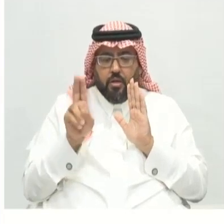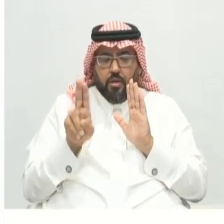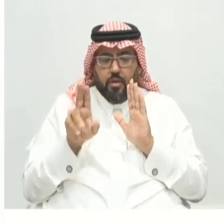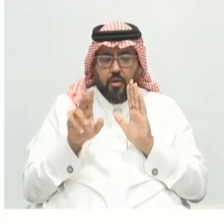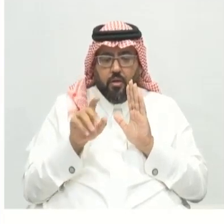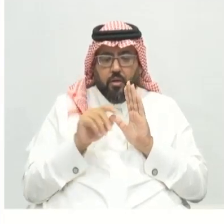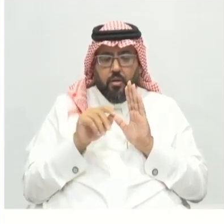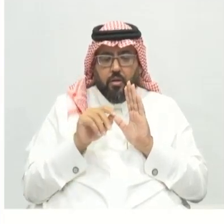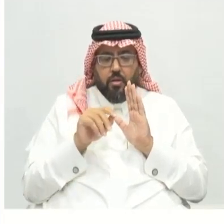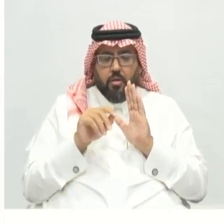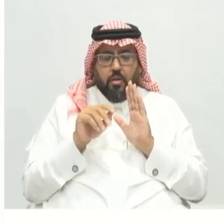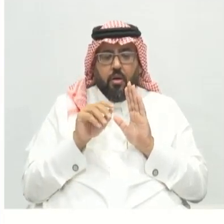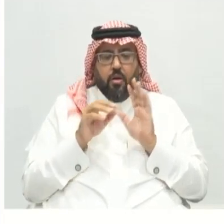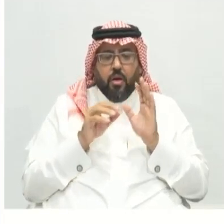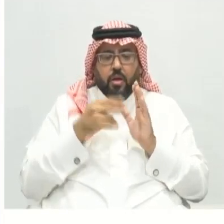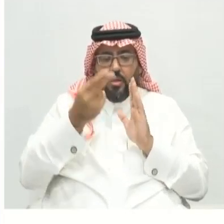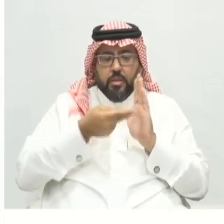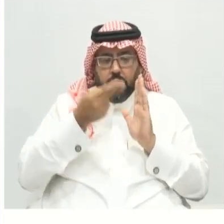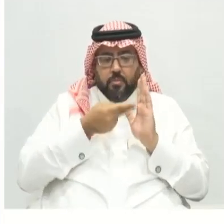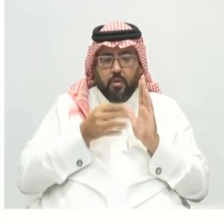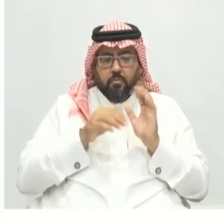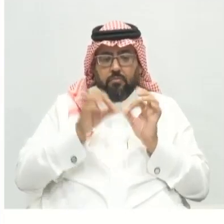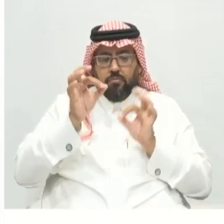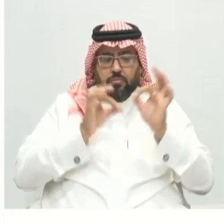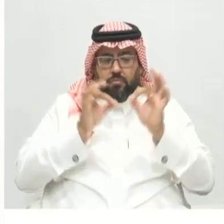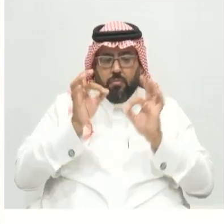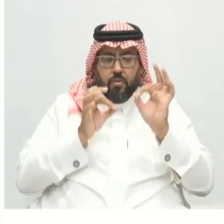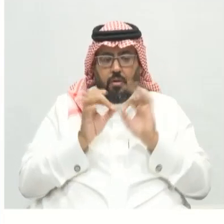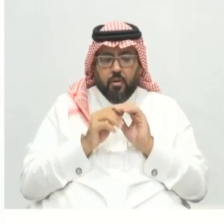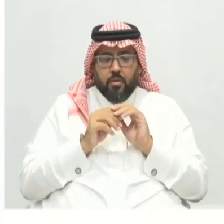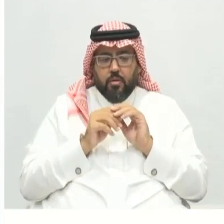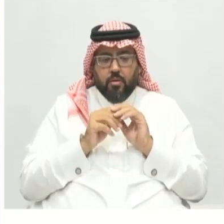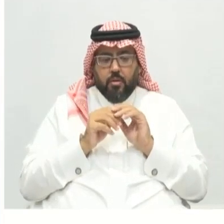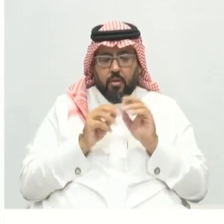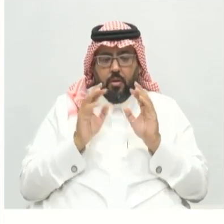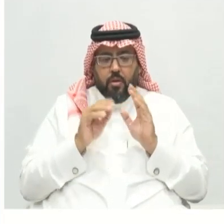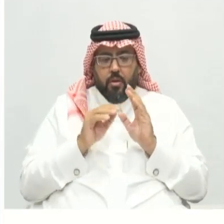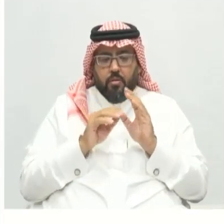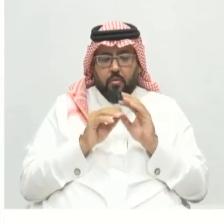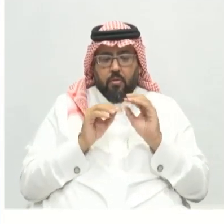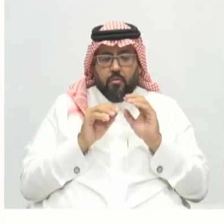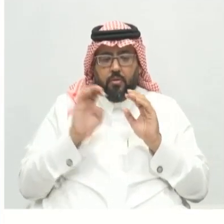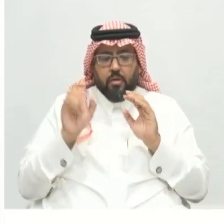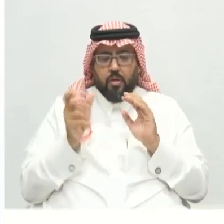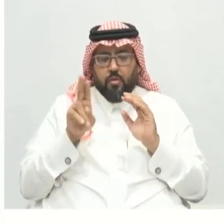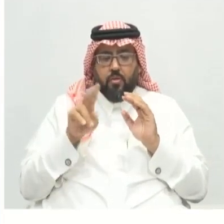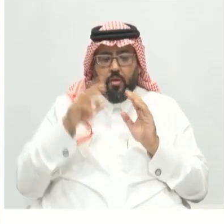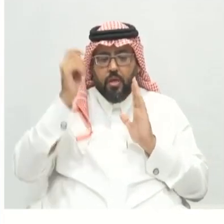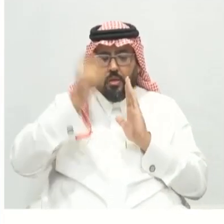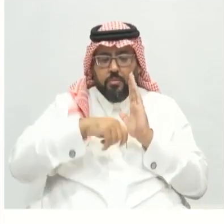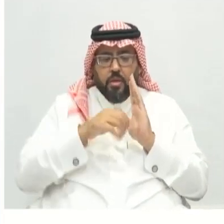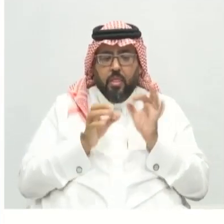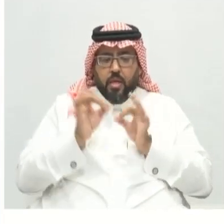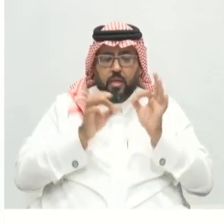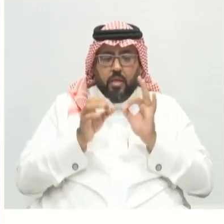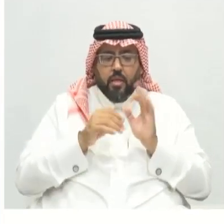مخ خطط تخطيطي لجدول زمني يساعد في التخطيط والتنسيق وتتبع مهام محدده في